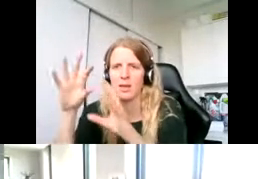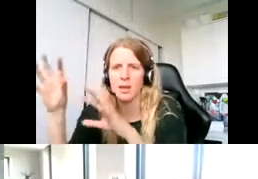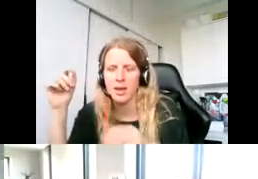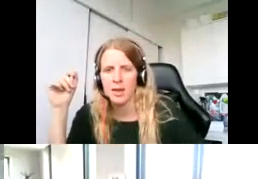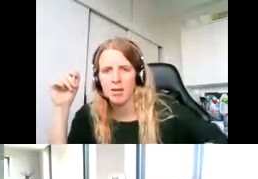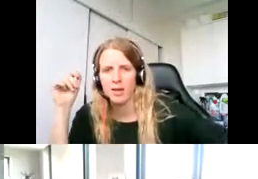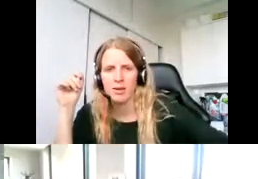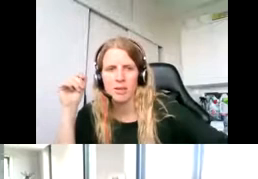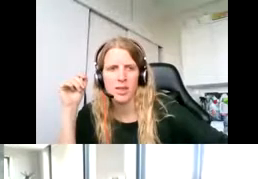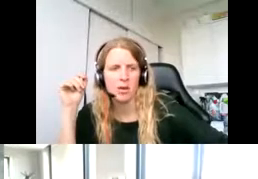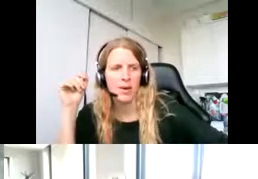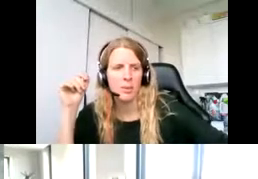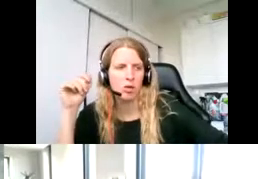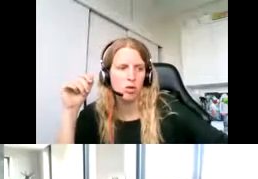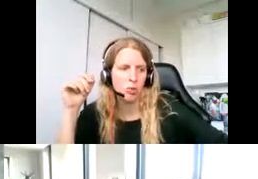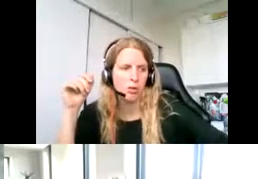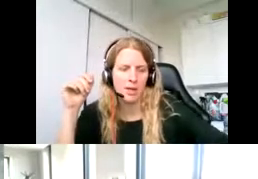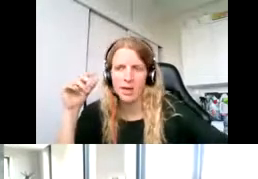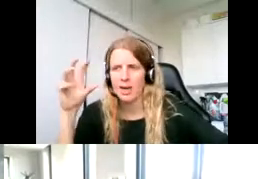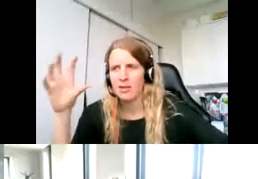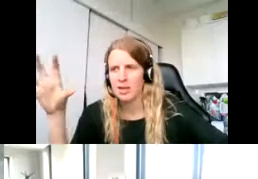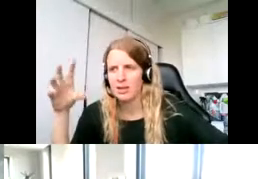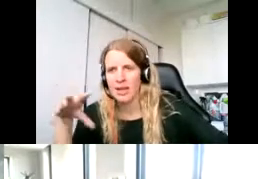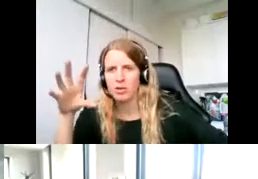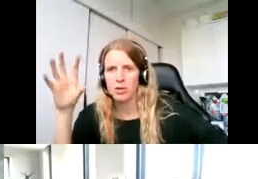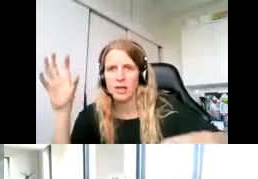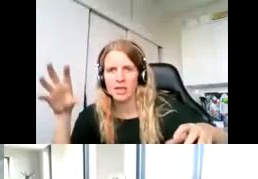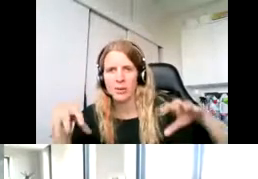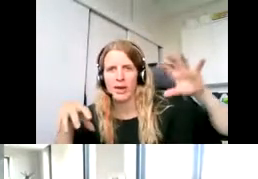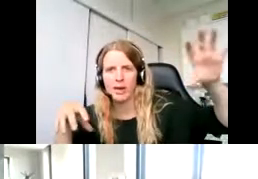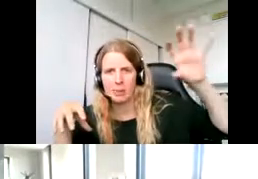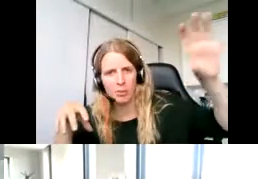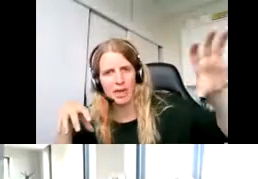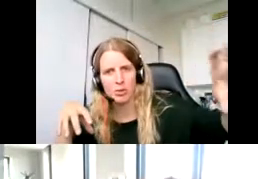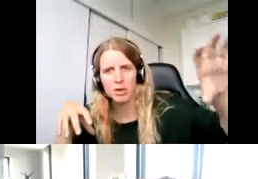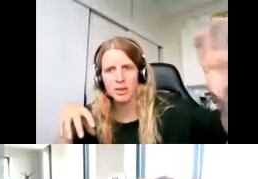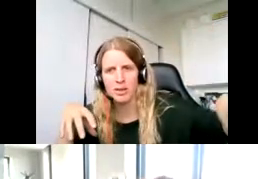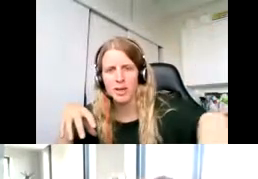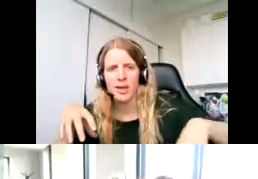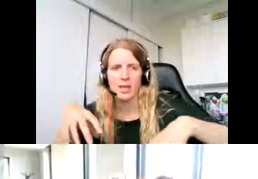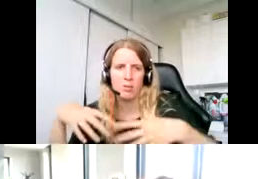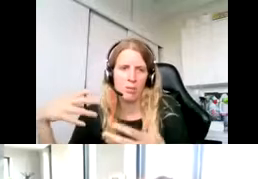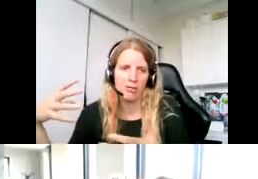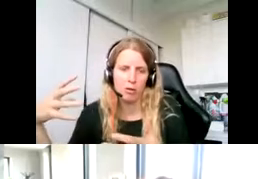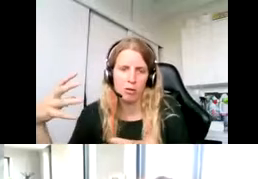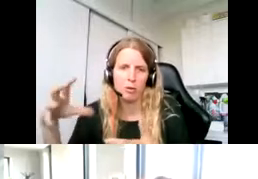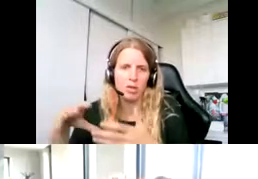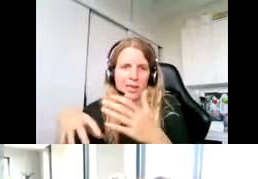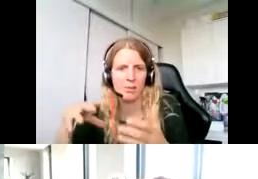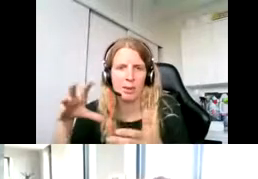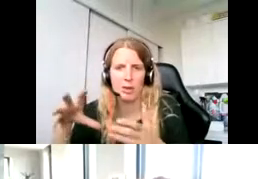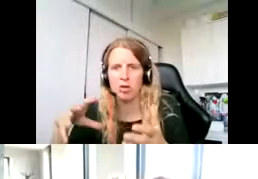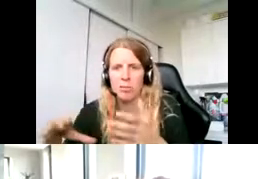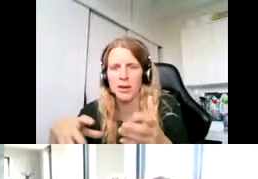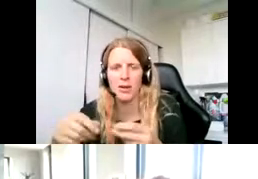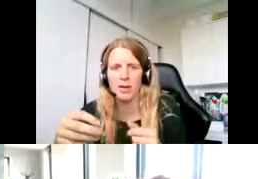zaten en volledig afgescheiden waren, maar je kunt ook perfect verschillende tafels organiseren waar enkel die bubbels aan mogen zitten. En als speelpleinverantwoordelijke moest je